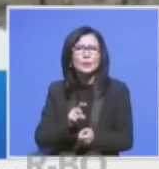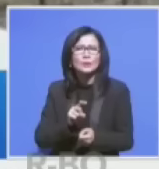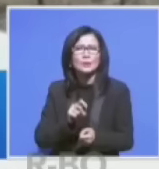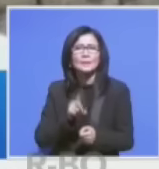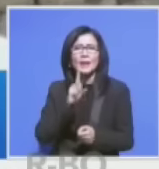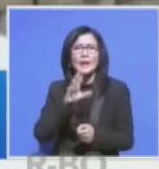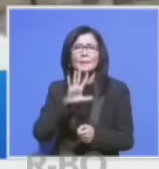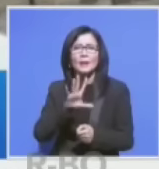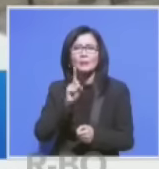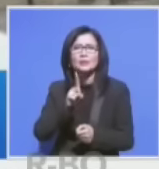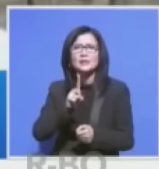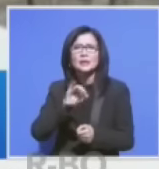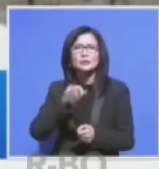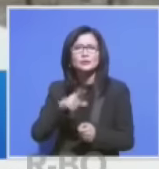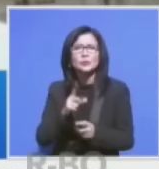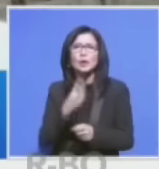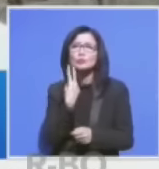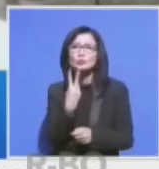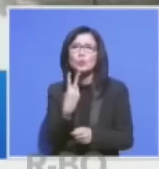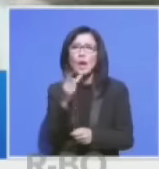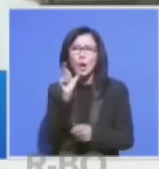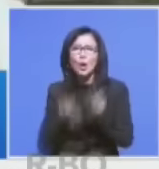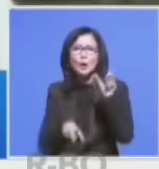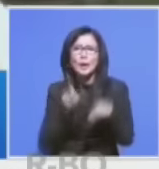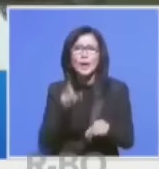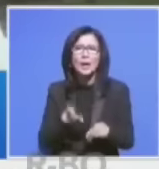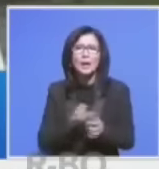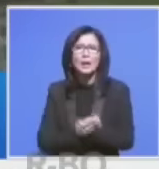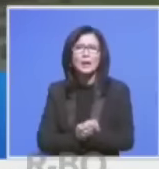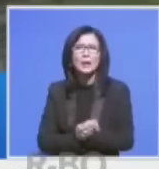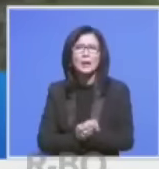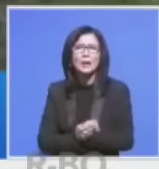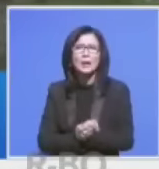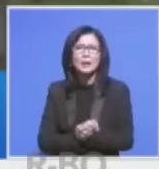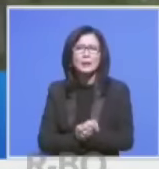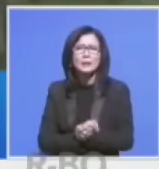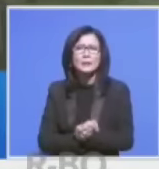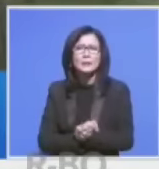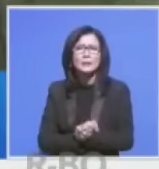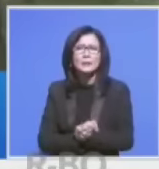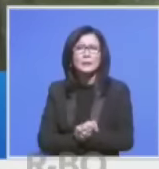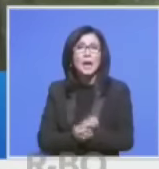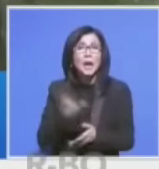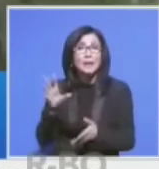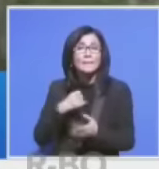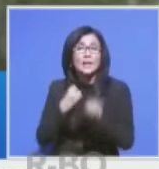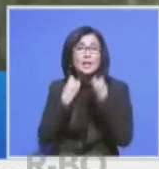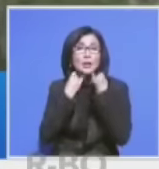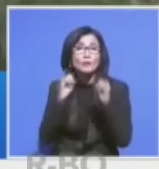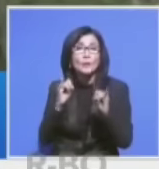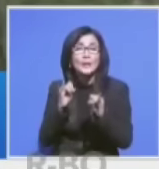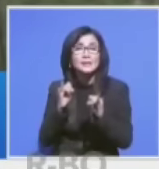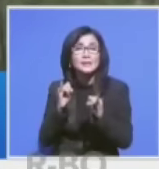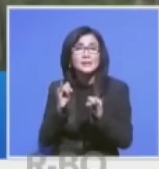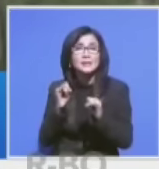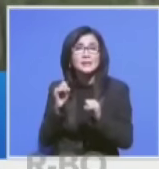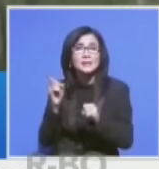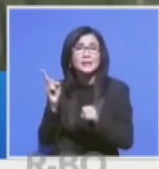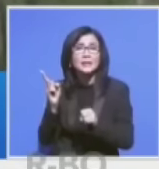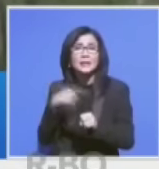51.200.000. Itu untuk berapa orang, Pak? 2 orang. Ini kita dapat informasi adanya travel umroh ini